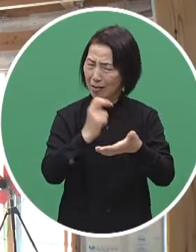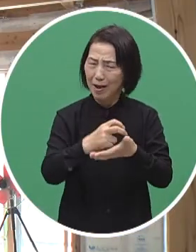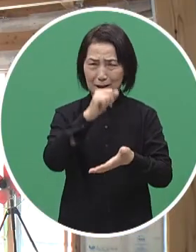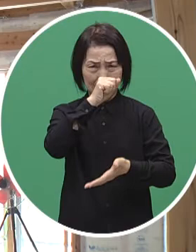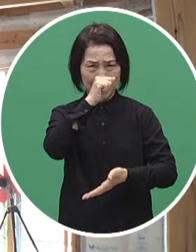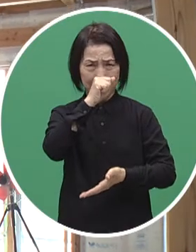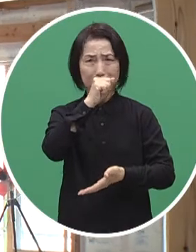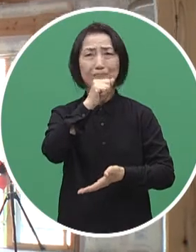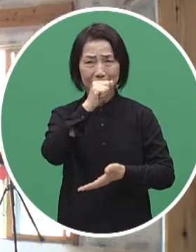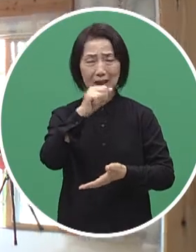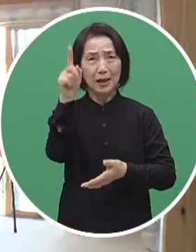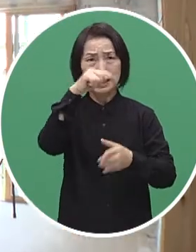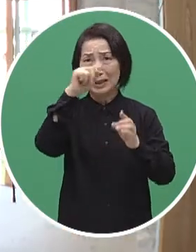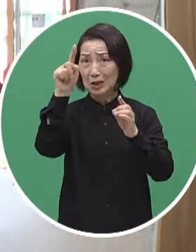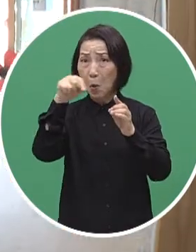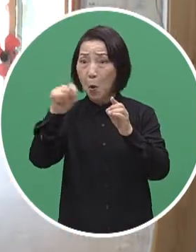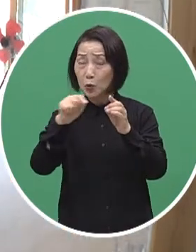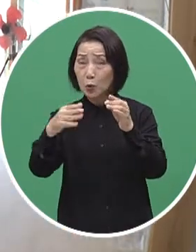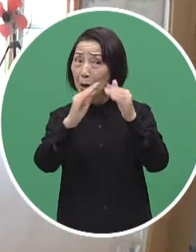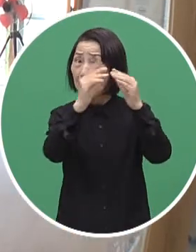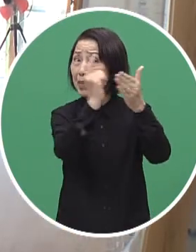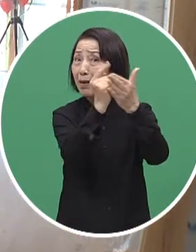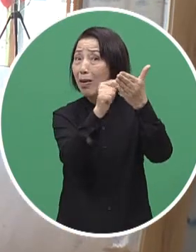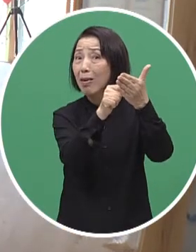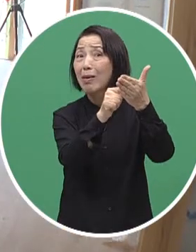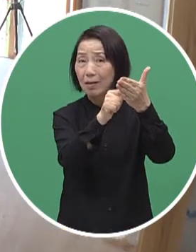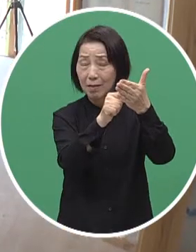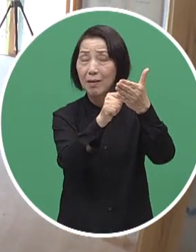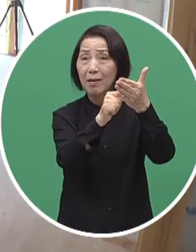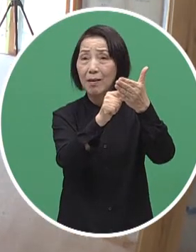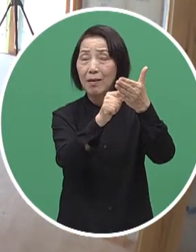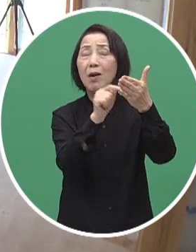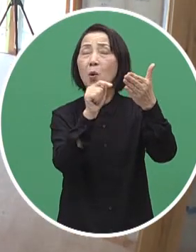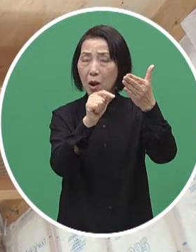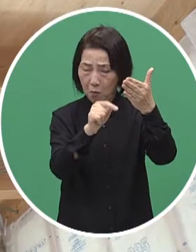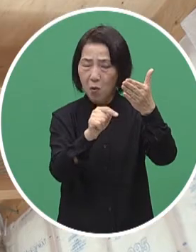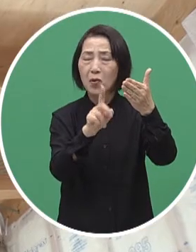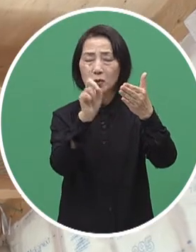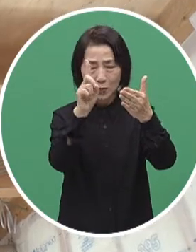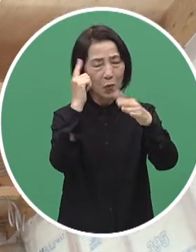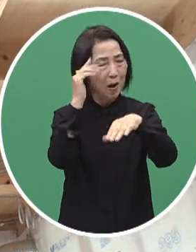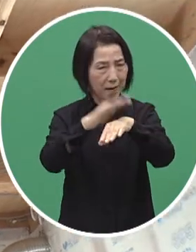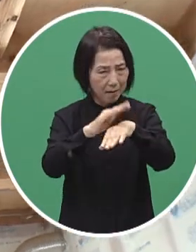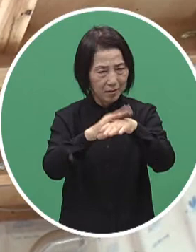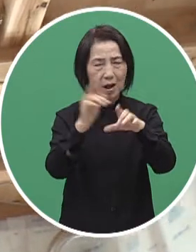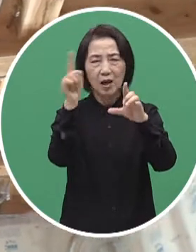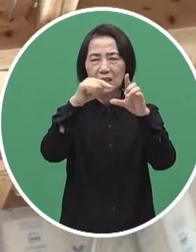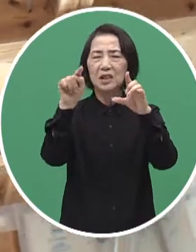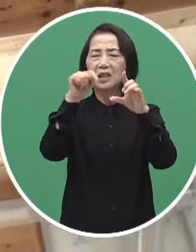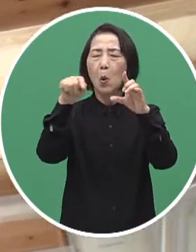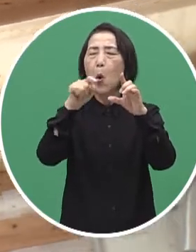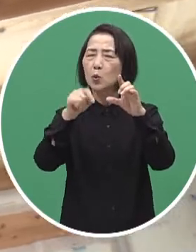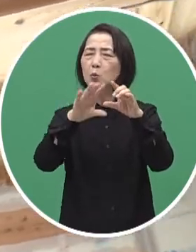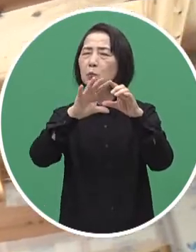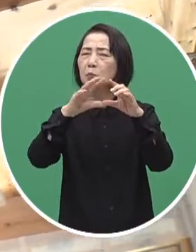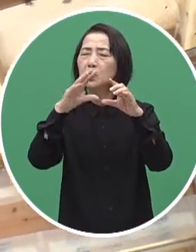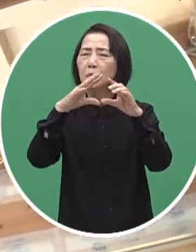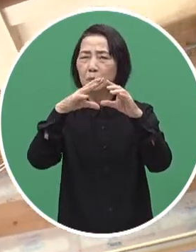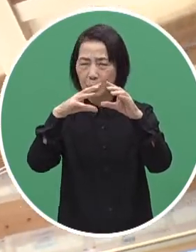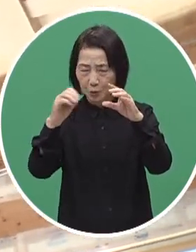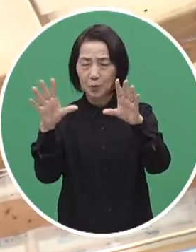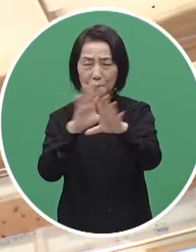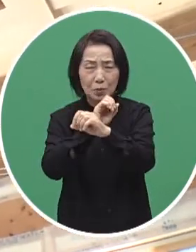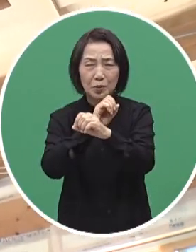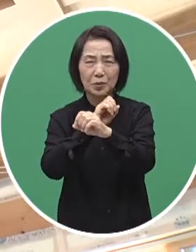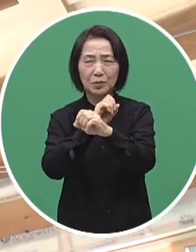絶対という co2も建物に固定されてきますのでそれもまたひとつのカーボンニュートラルになるのか